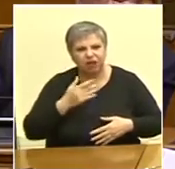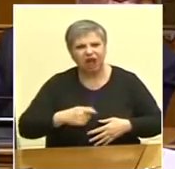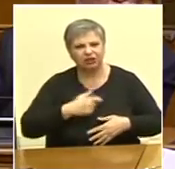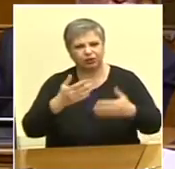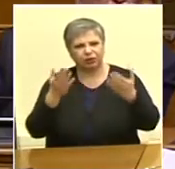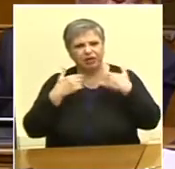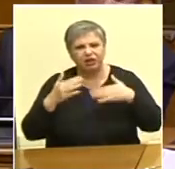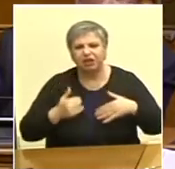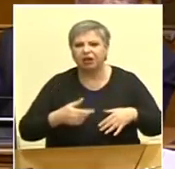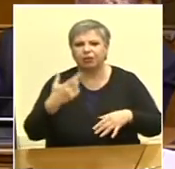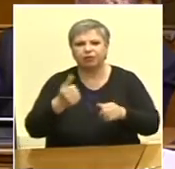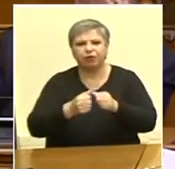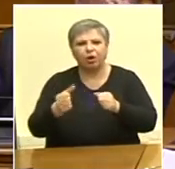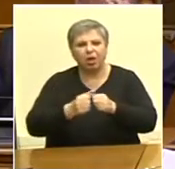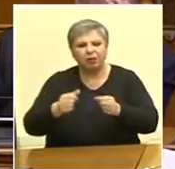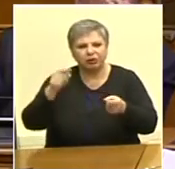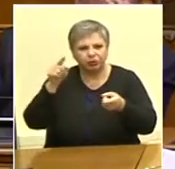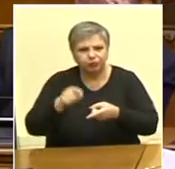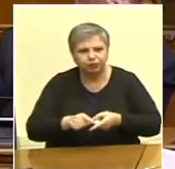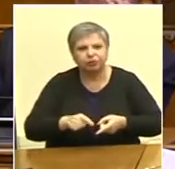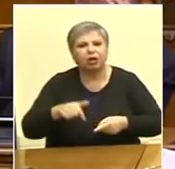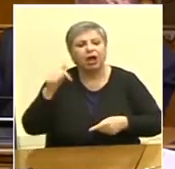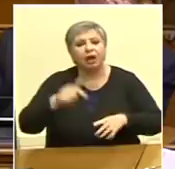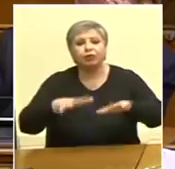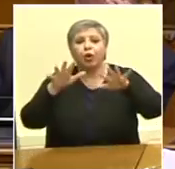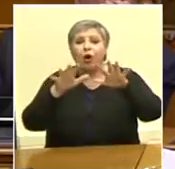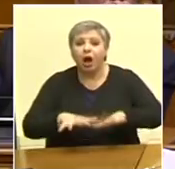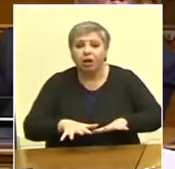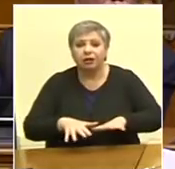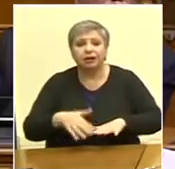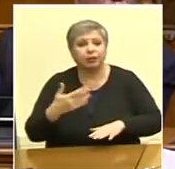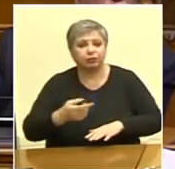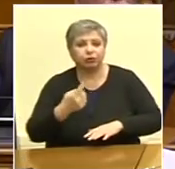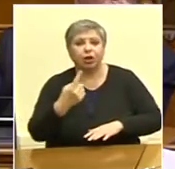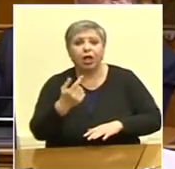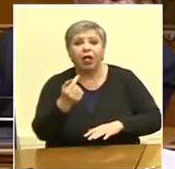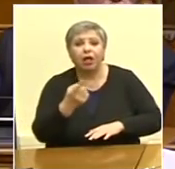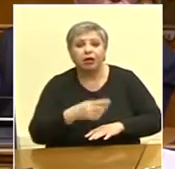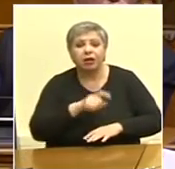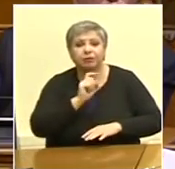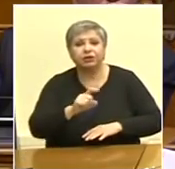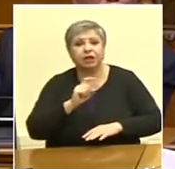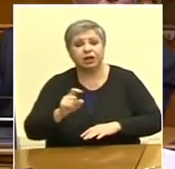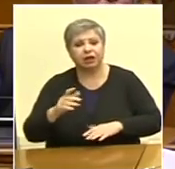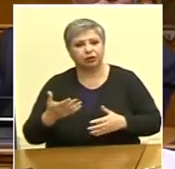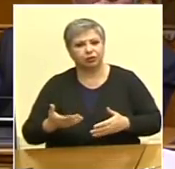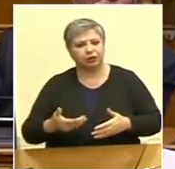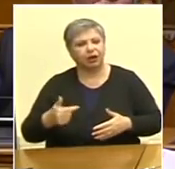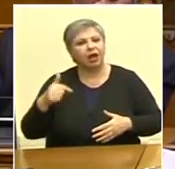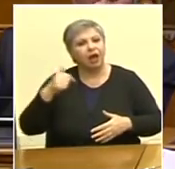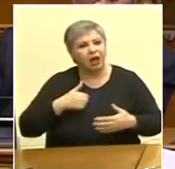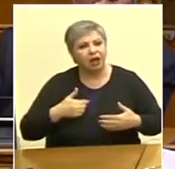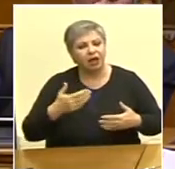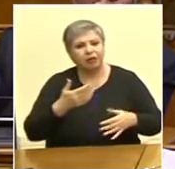στην ανεργία 1,5 εκατομμύριο πολίτες, ενώ εμείς ήδη έχουμε μειώσει την ανεργία από το 27% που την παραλάβαμε